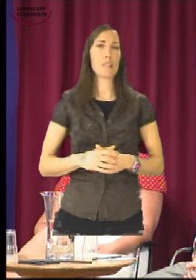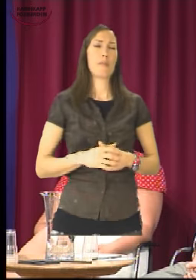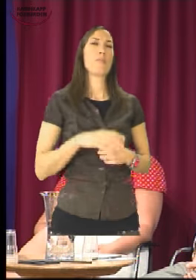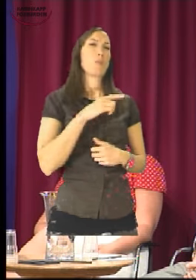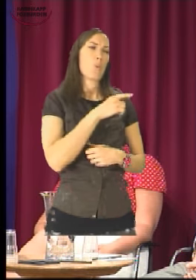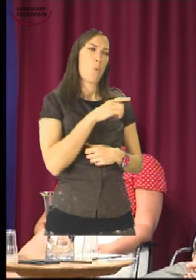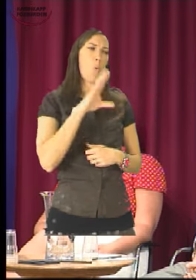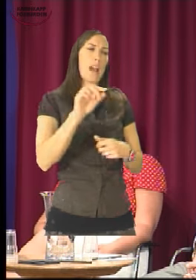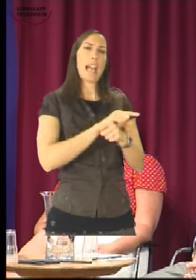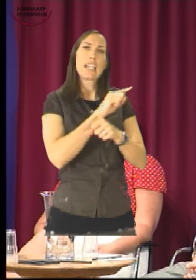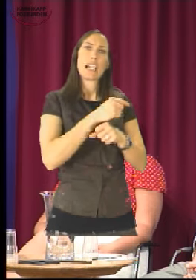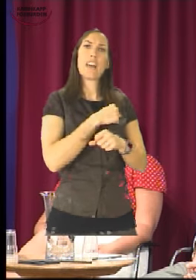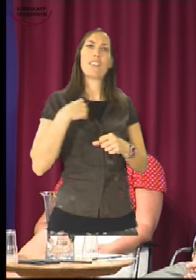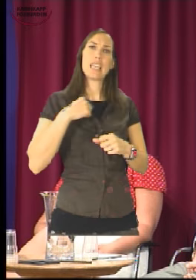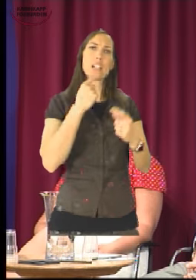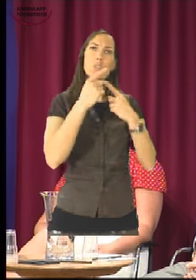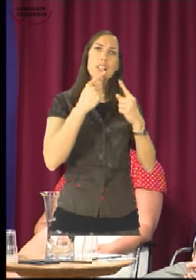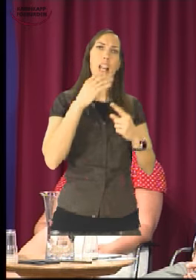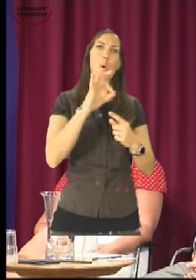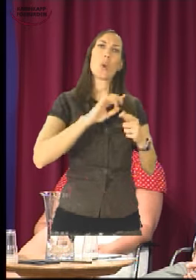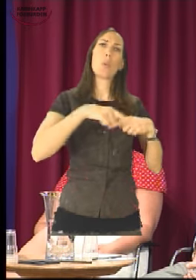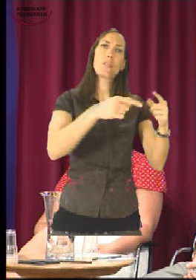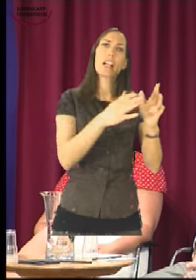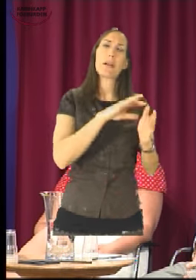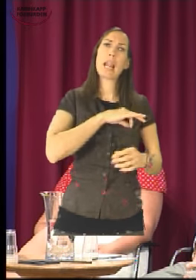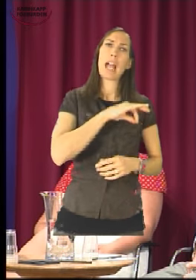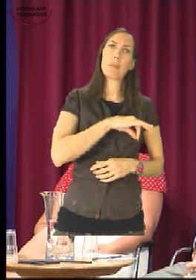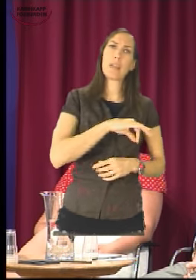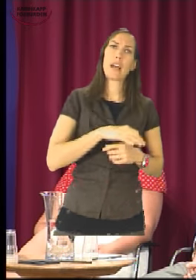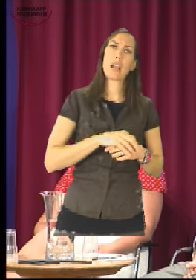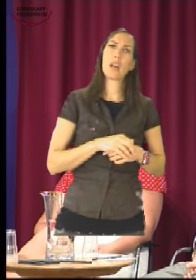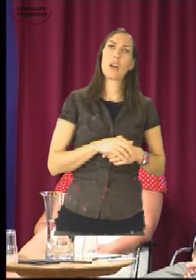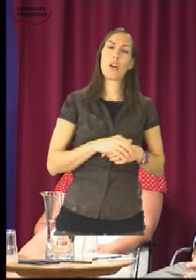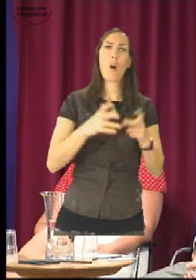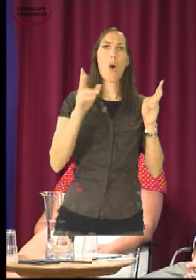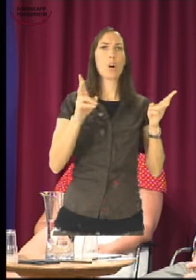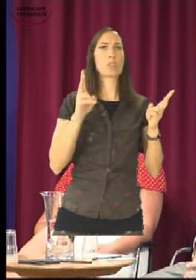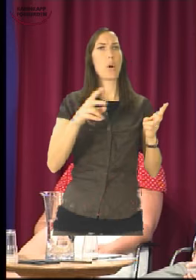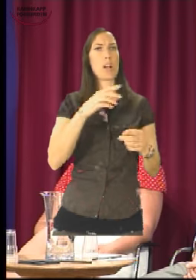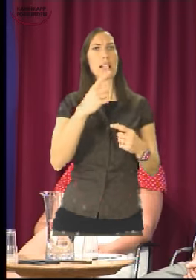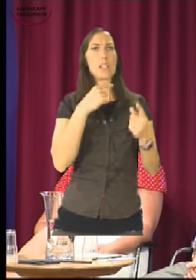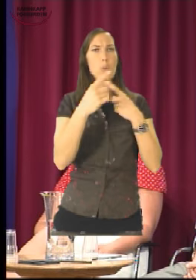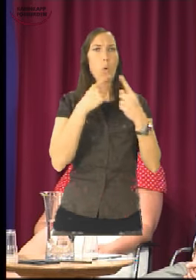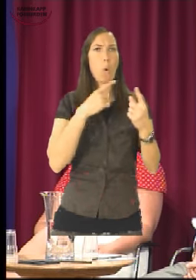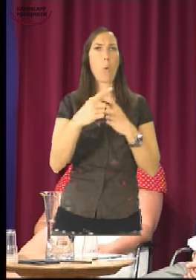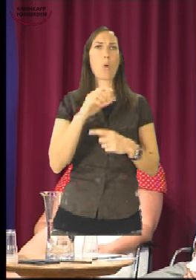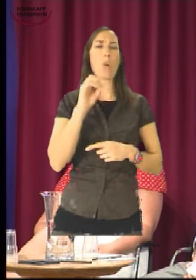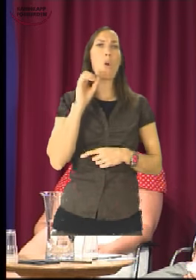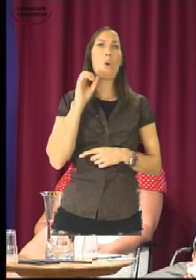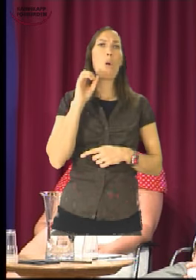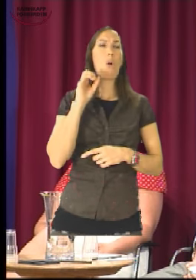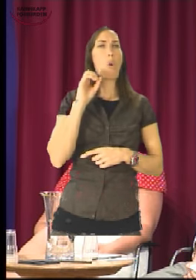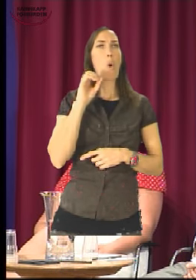man utvecklar det här med läkemedel. Och det är också en diskussion om det finns